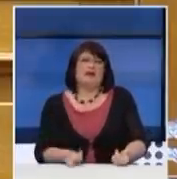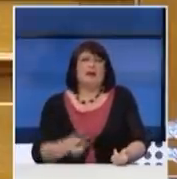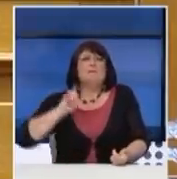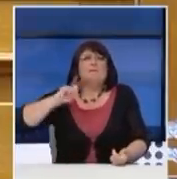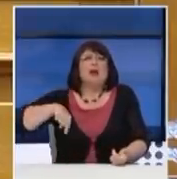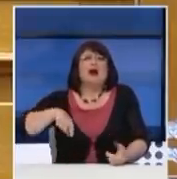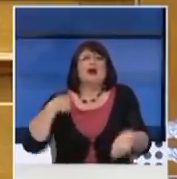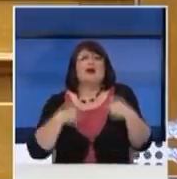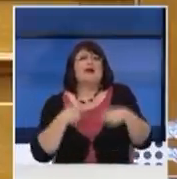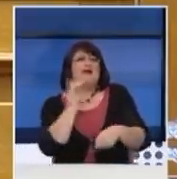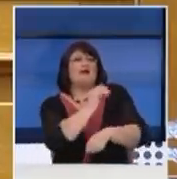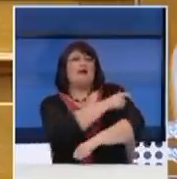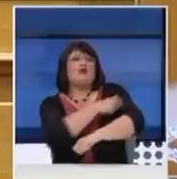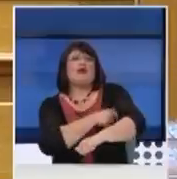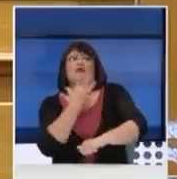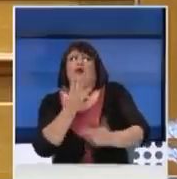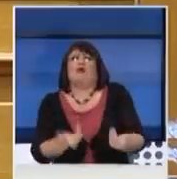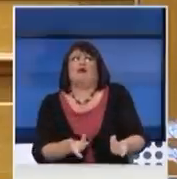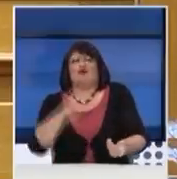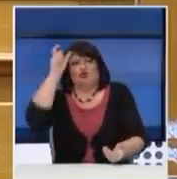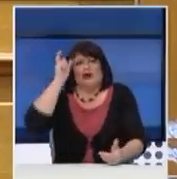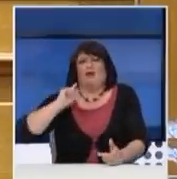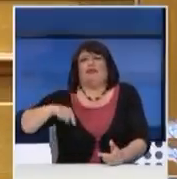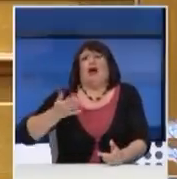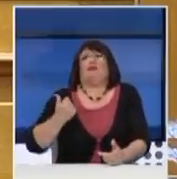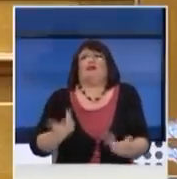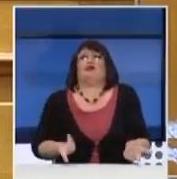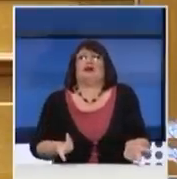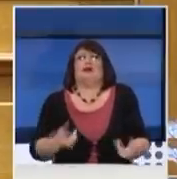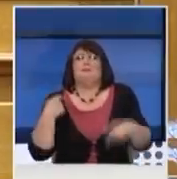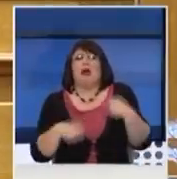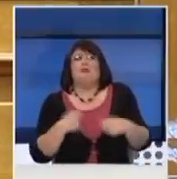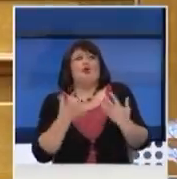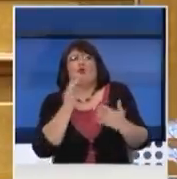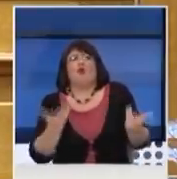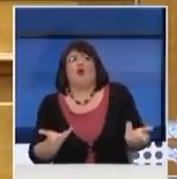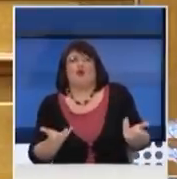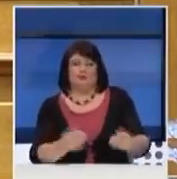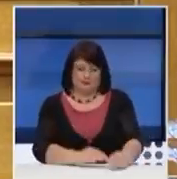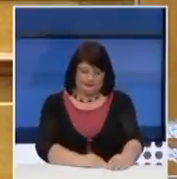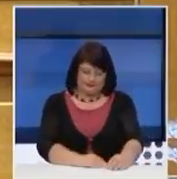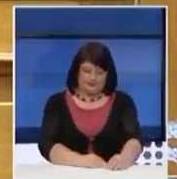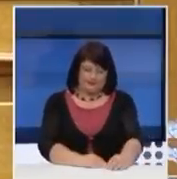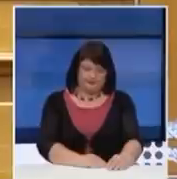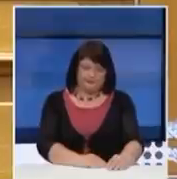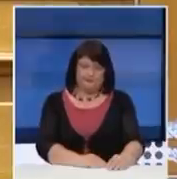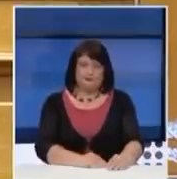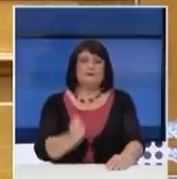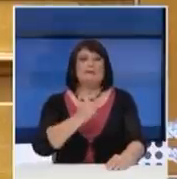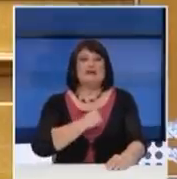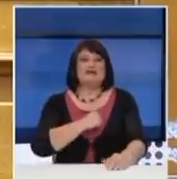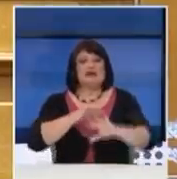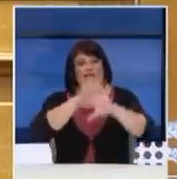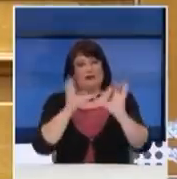παραβίαση, τι διαμαρτυρία στον ΟΗΕ? Εδώ είναι το έγγραφο. Πάμε λοιπόν σε αυτό που ειλικρινά το θεωρώ